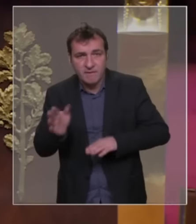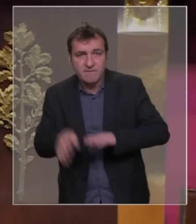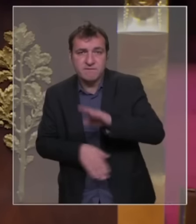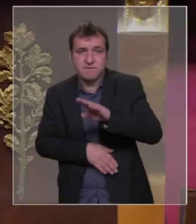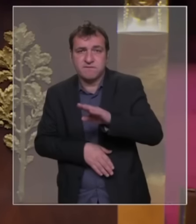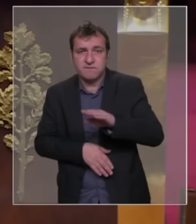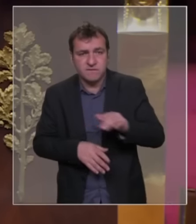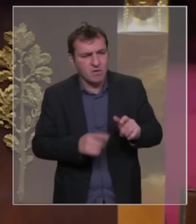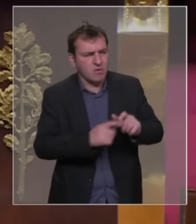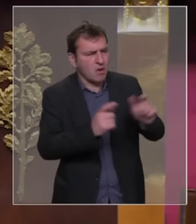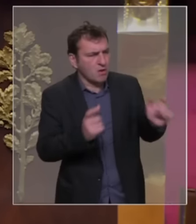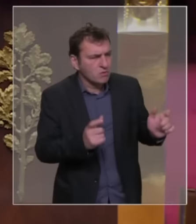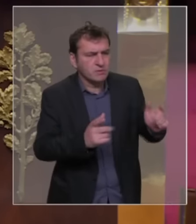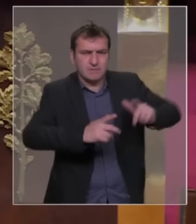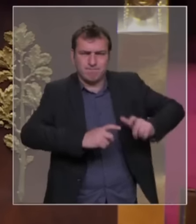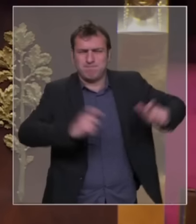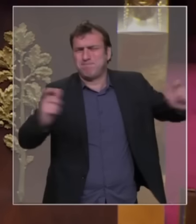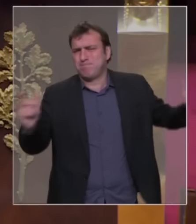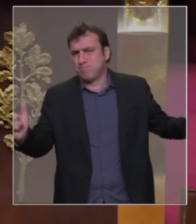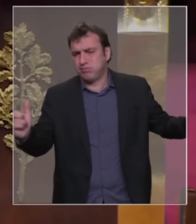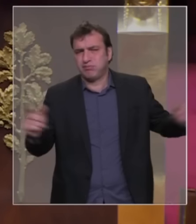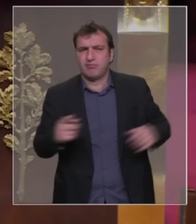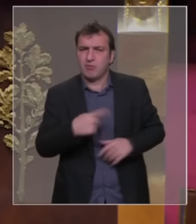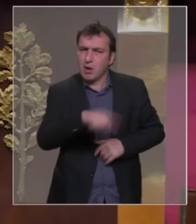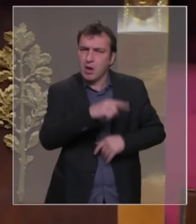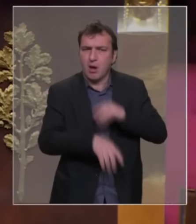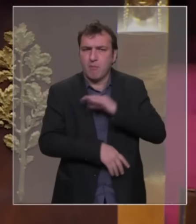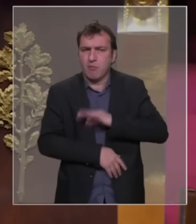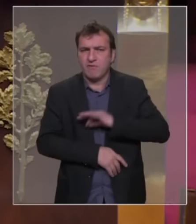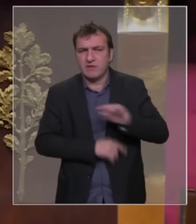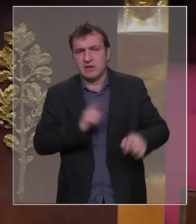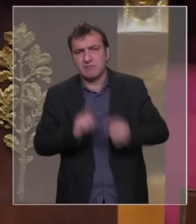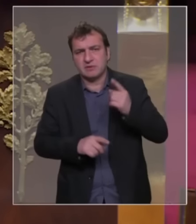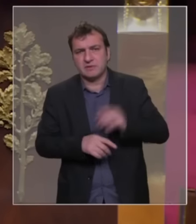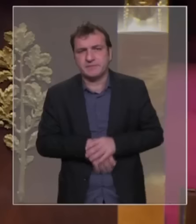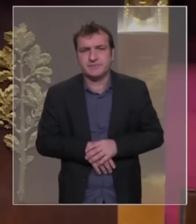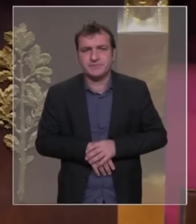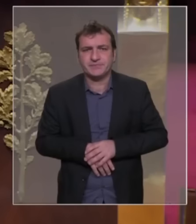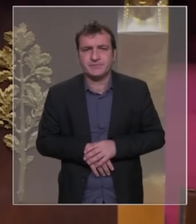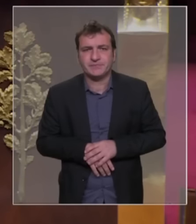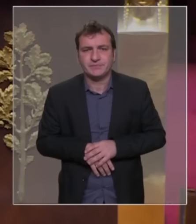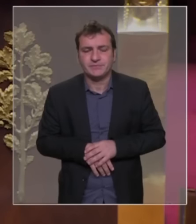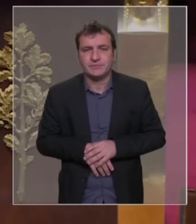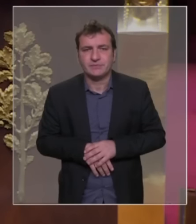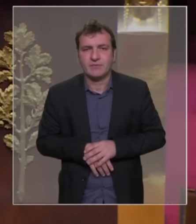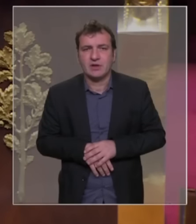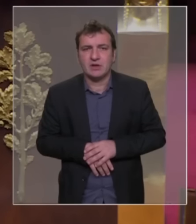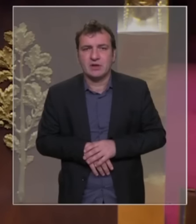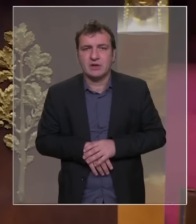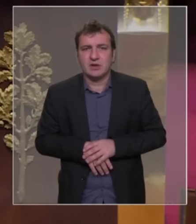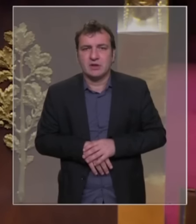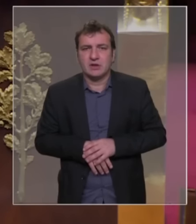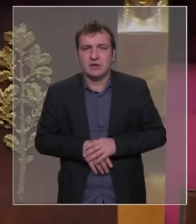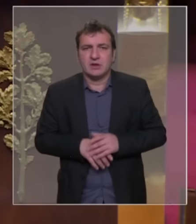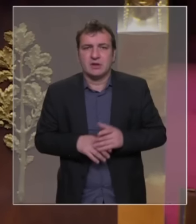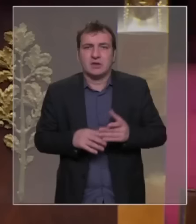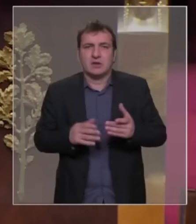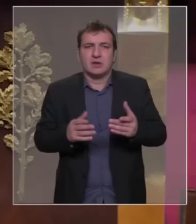grandes et aux très grandes entreprises qui réalisent des profits importants. Nous le ferons sans remettre en